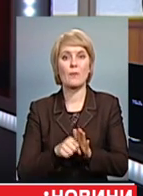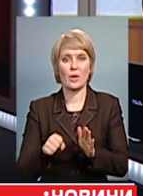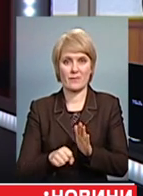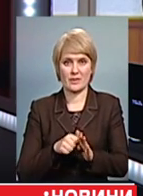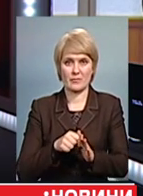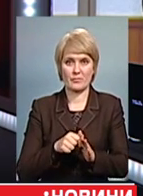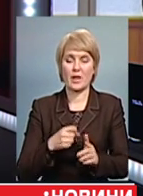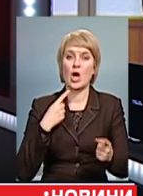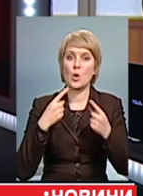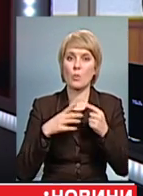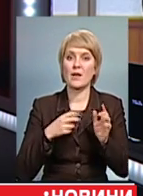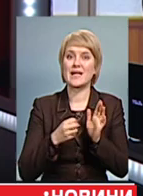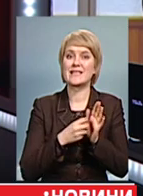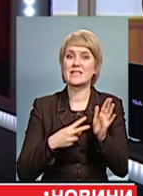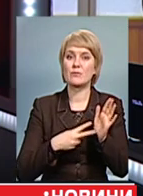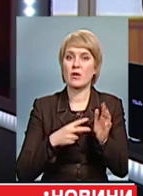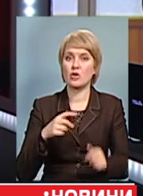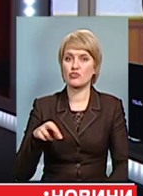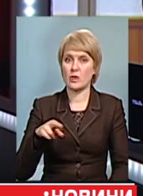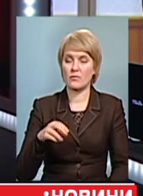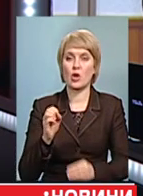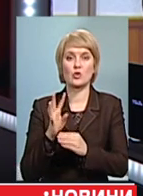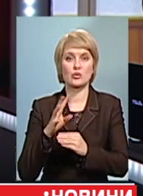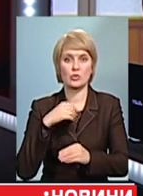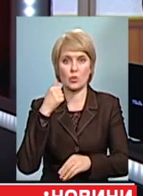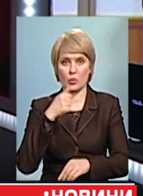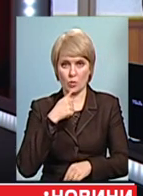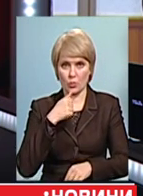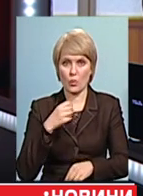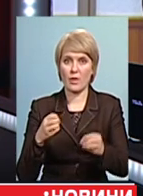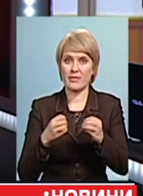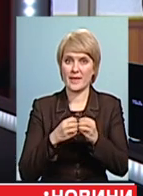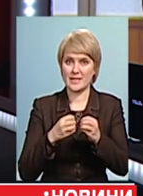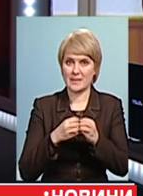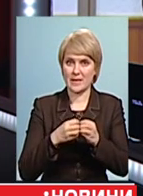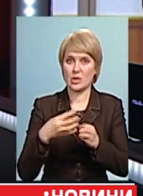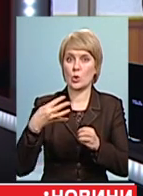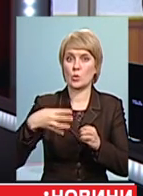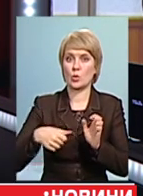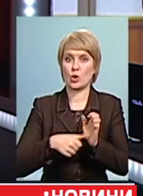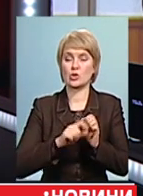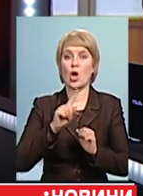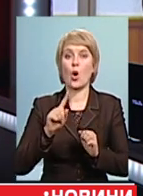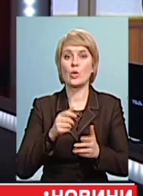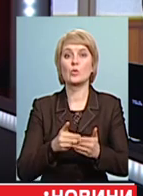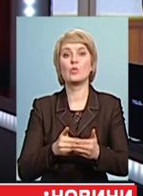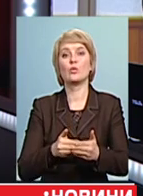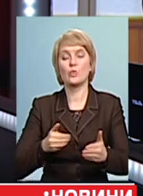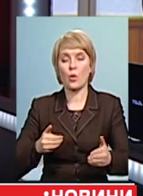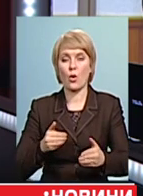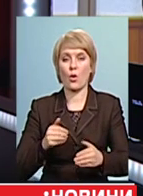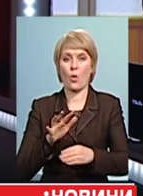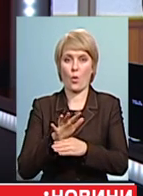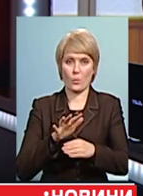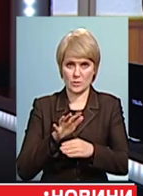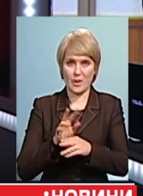розмова відбулася 17 червня 2014 року о 10:46, тобто за годину до обстрілу, в коригуванні якого